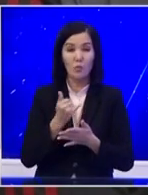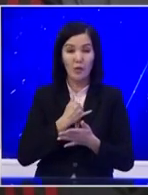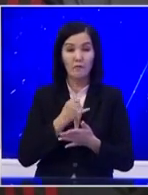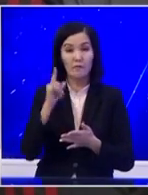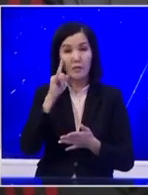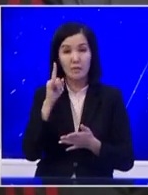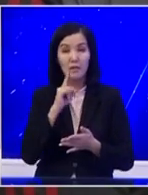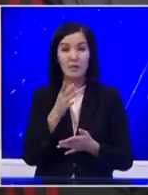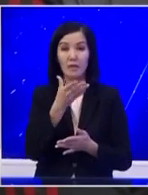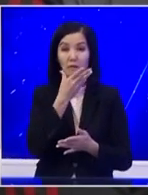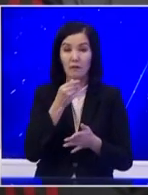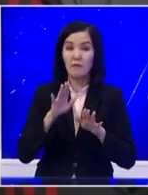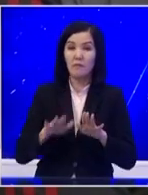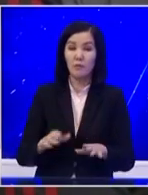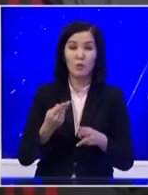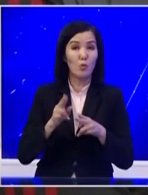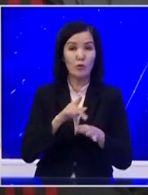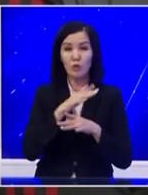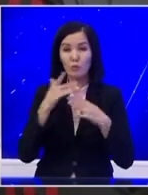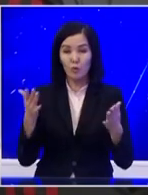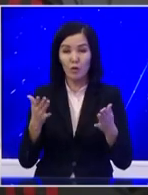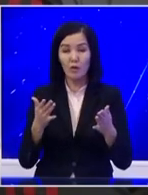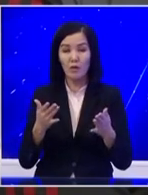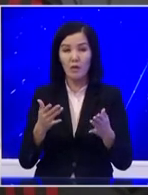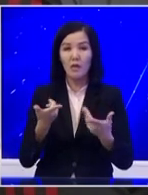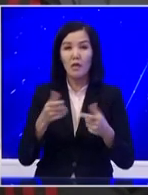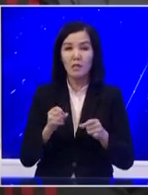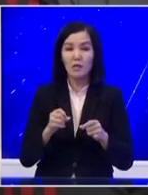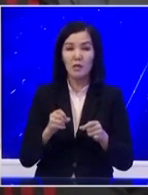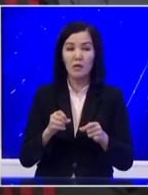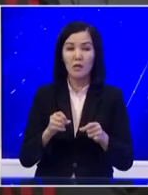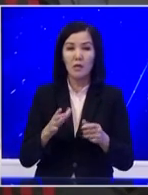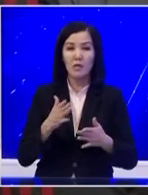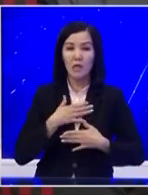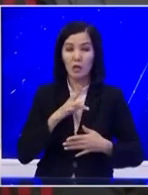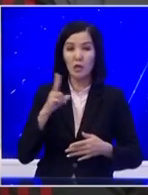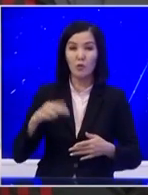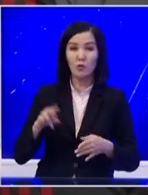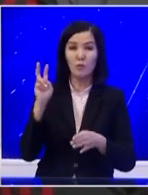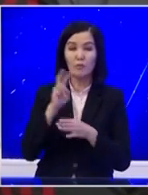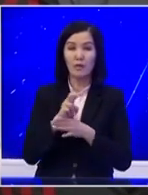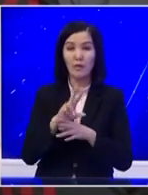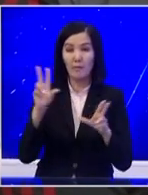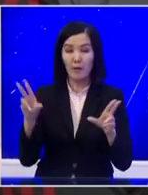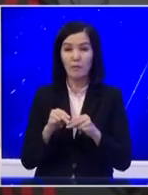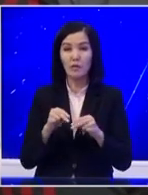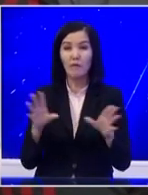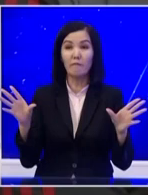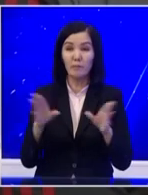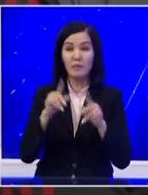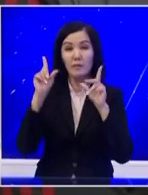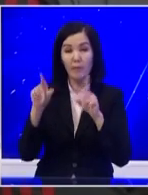сколько интересных мест, где она успела побывать, она пообещала нам, что вместе